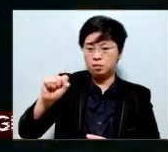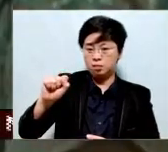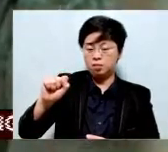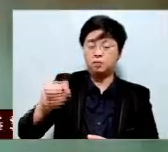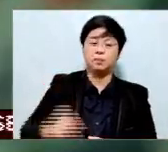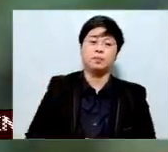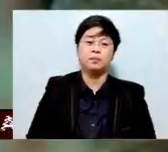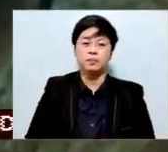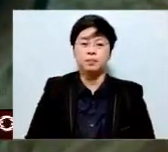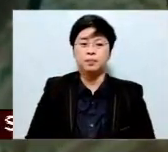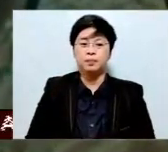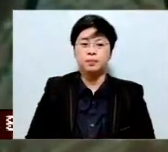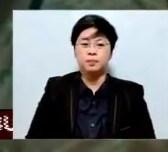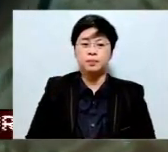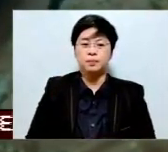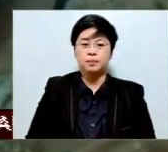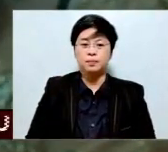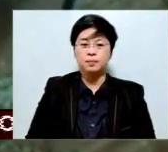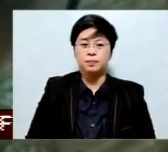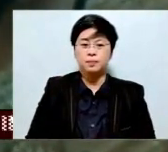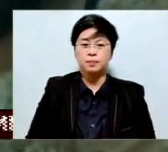Para tuloy yung nakikialam ako